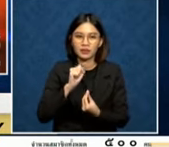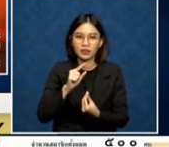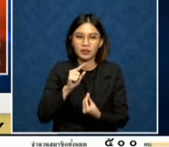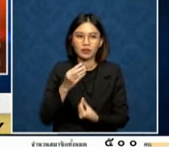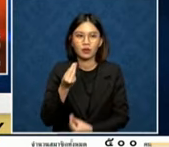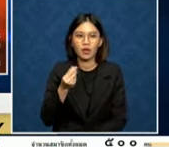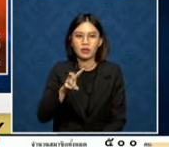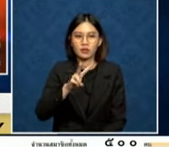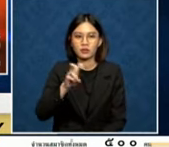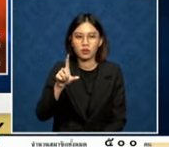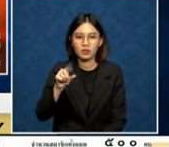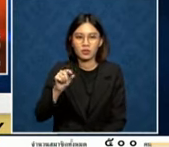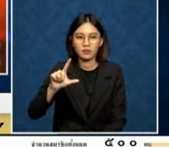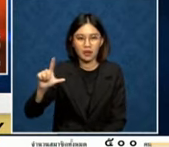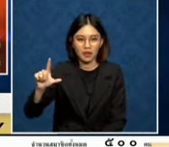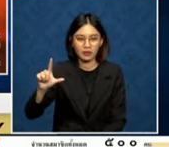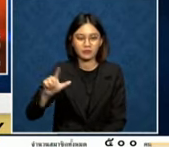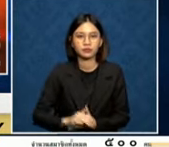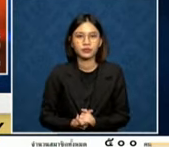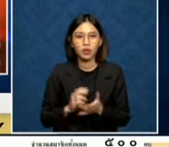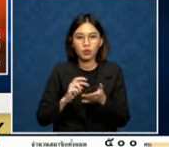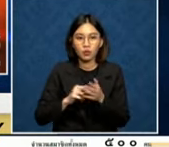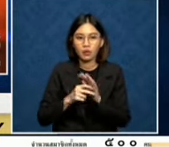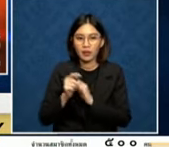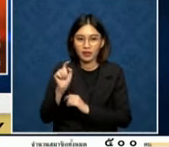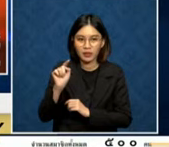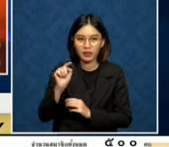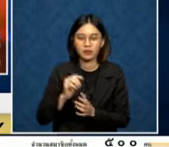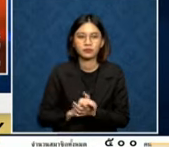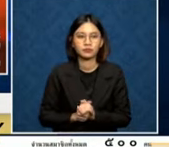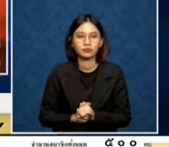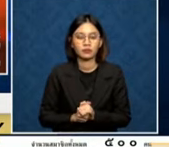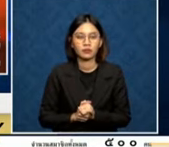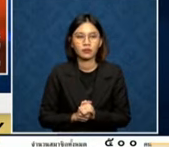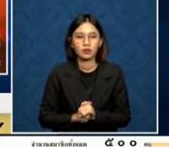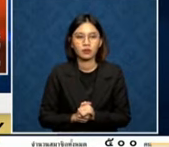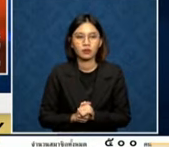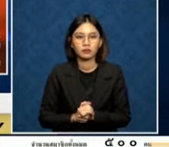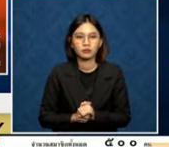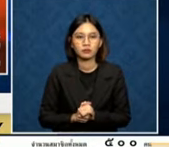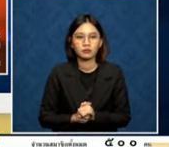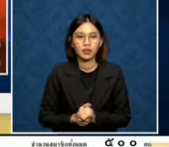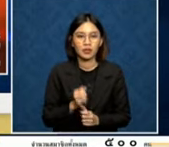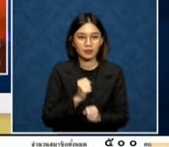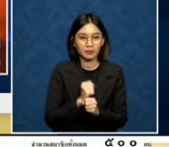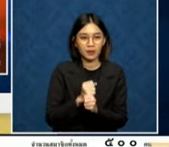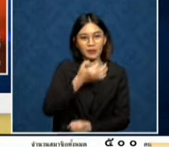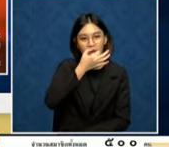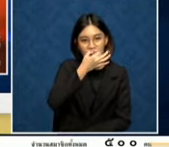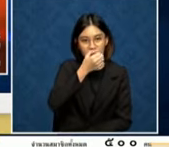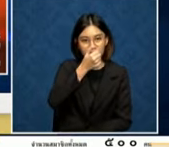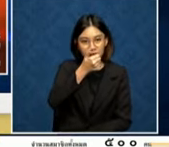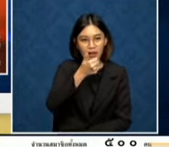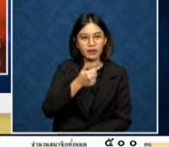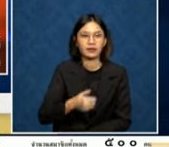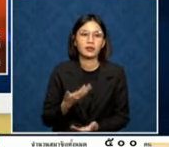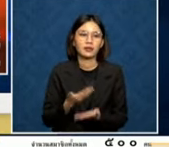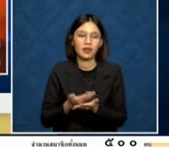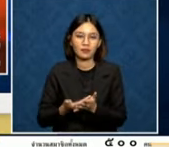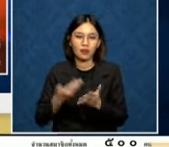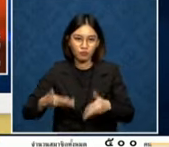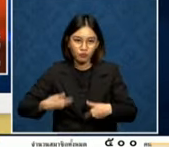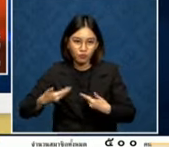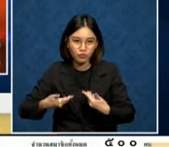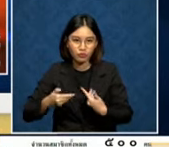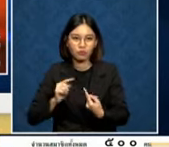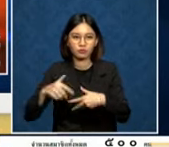220ล้านบาทครับมันหมายถึงอะไรครับมันหมายถึงว่าเราสามารถสร้างงานครับสร้างอาชีพและรายได้ให้